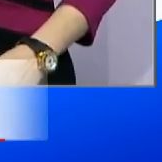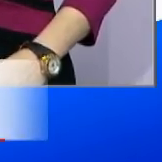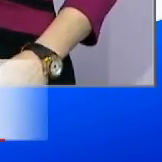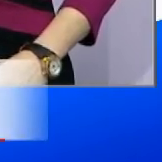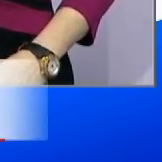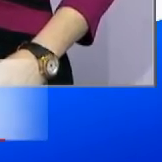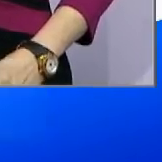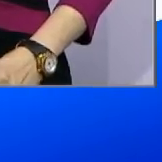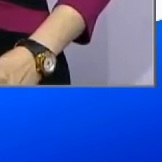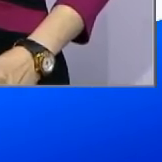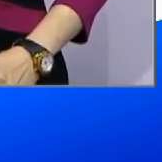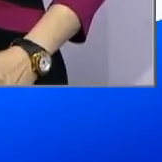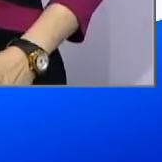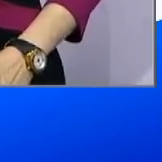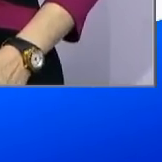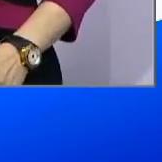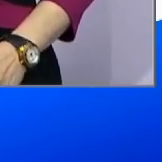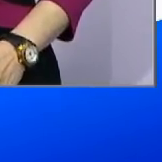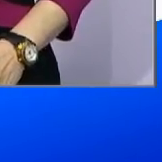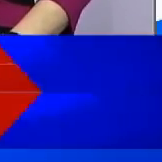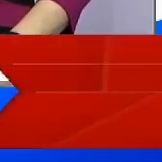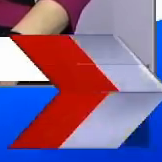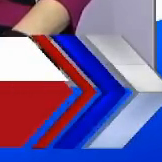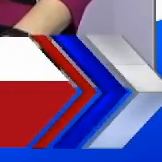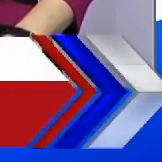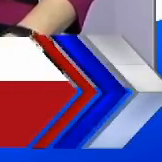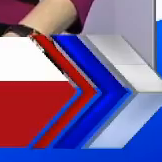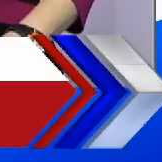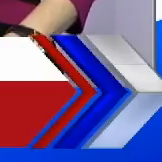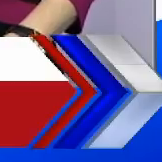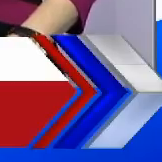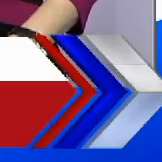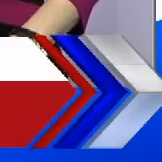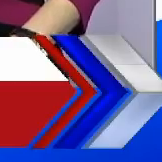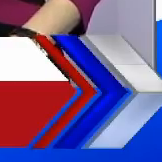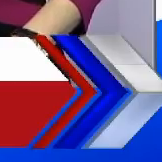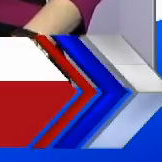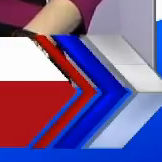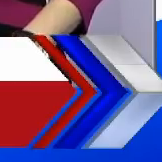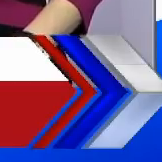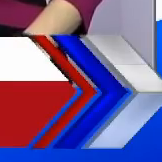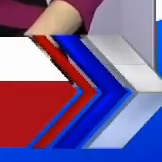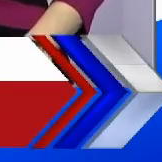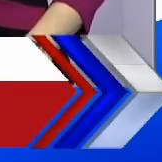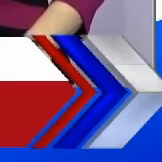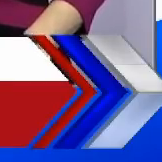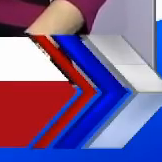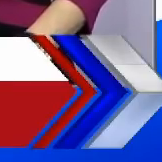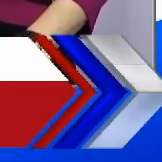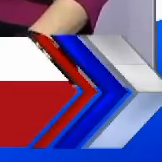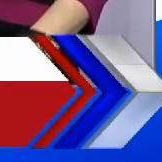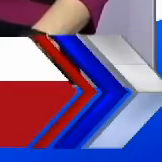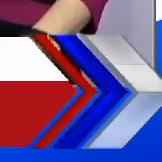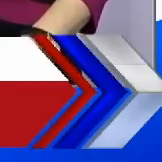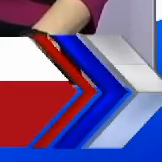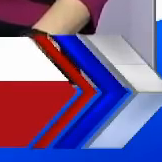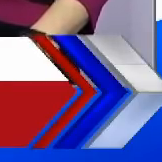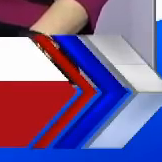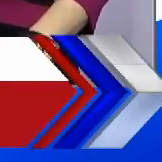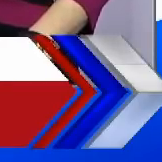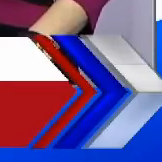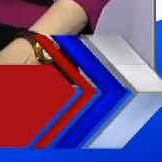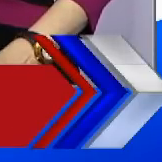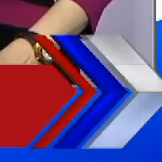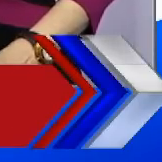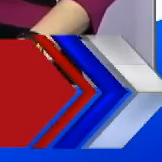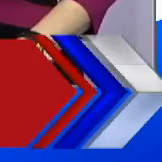Ako po si Mel Tiangco. Ako po si Vicky Morales. Buong puso para sa Pilipino. Ito ang GMA. Walang kinikilingan, walang pinoprotektahan.